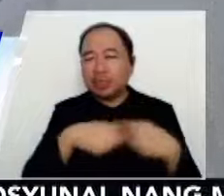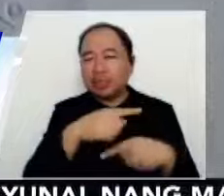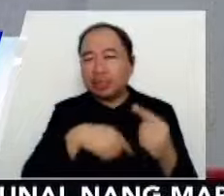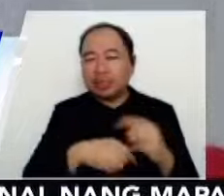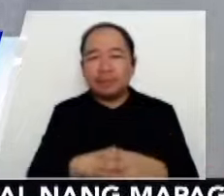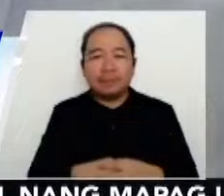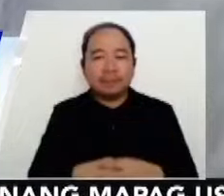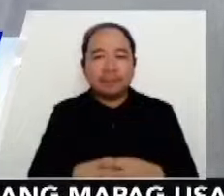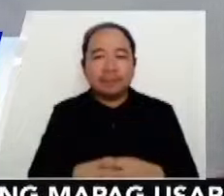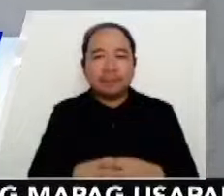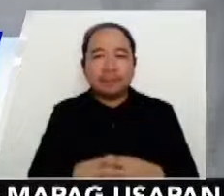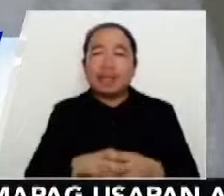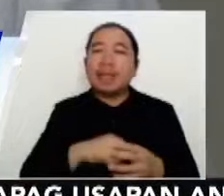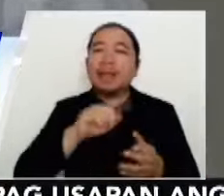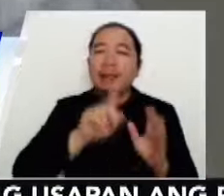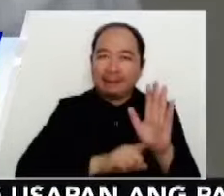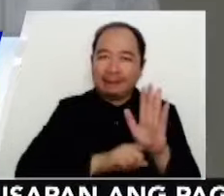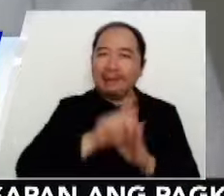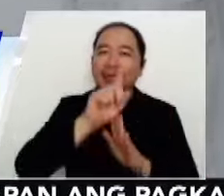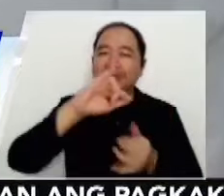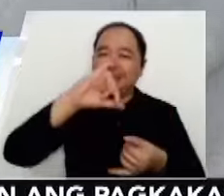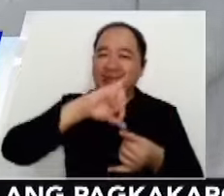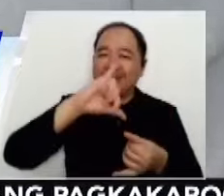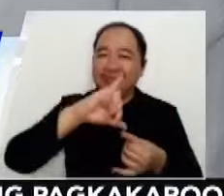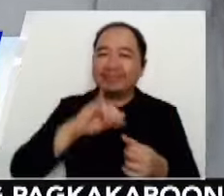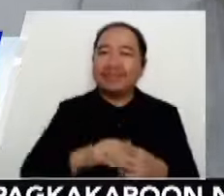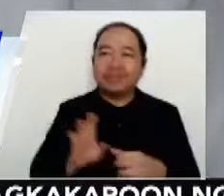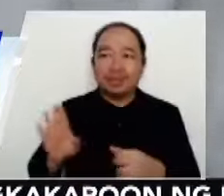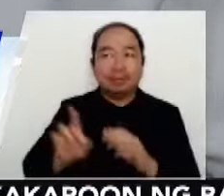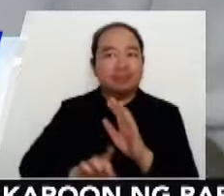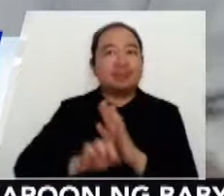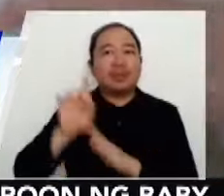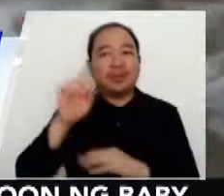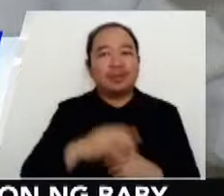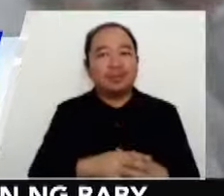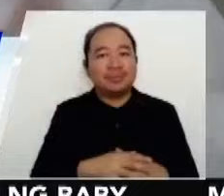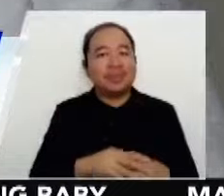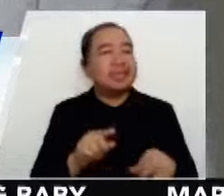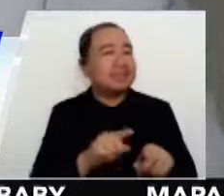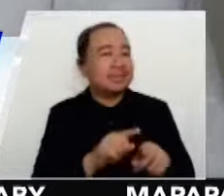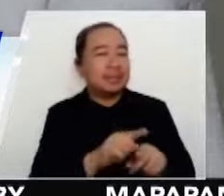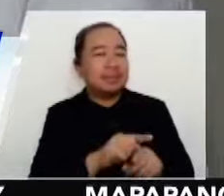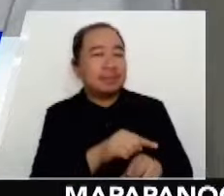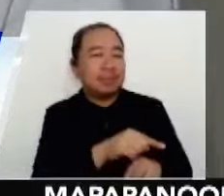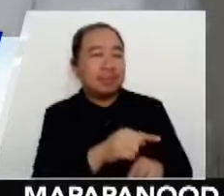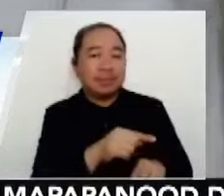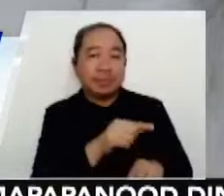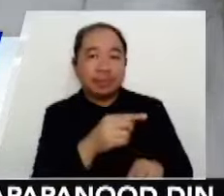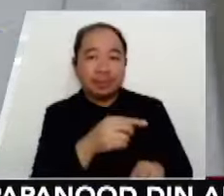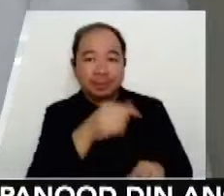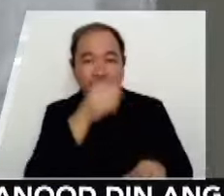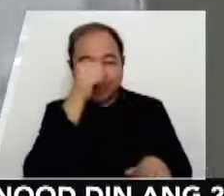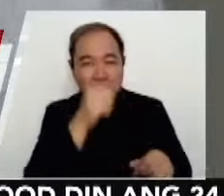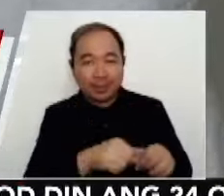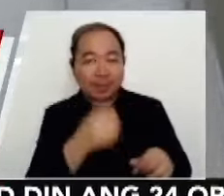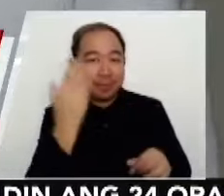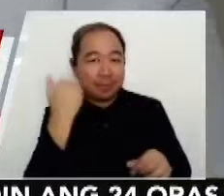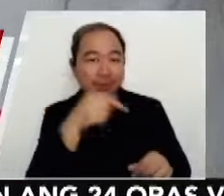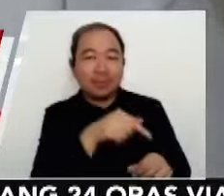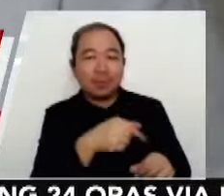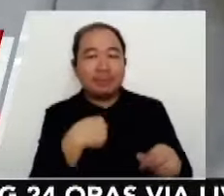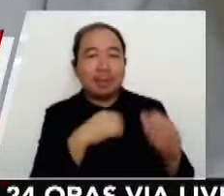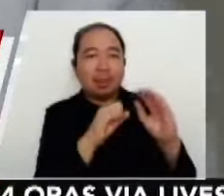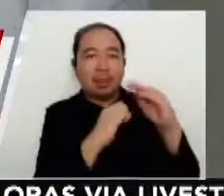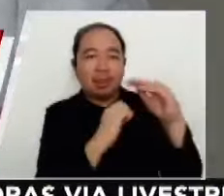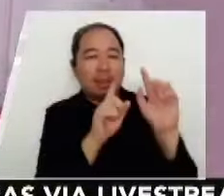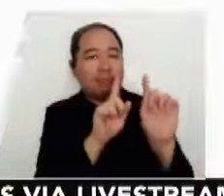Height. Height po ni so, Marco. Yun po. Sa height din. Kasi if hindi nyo guys alam dati, mas maliit talaga ako sa kanya. Opo,